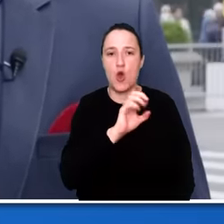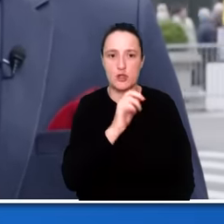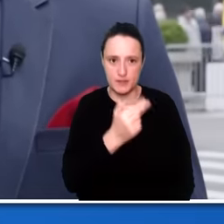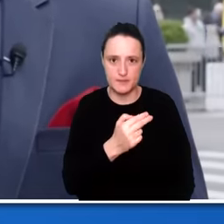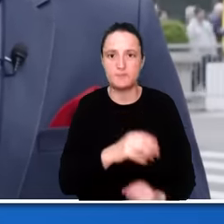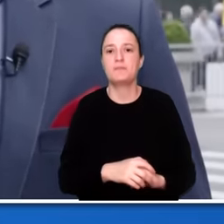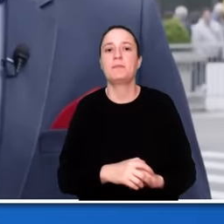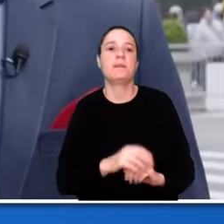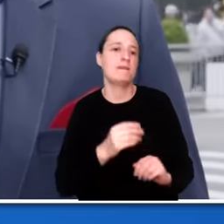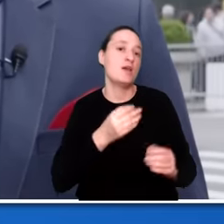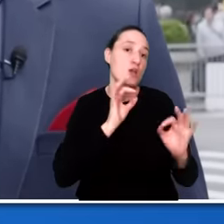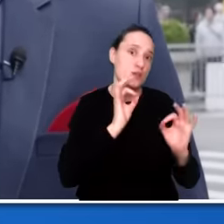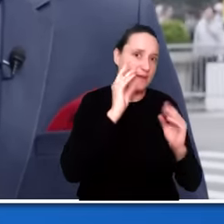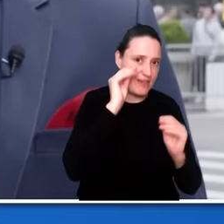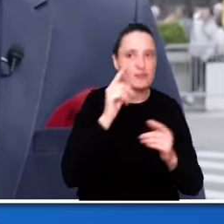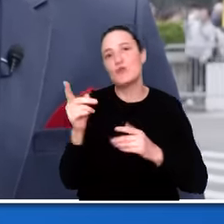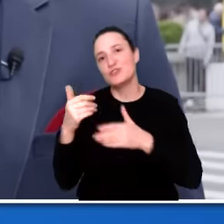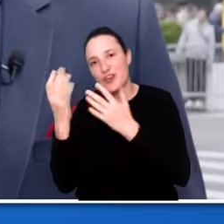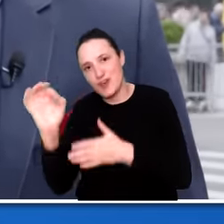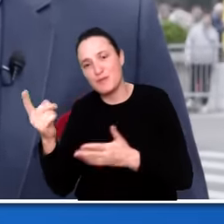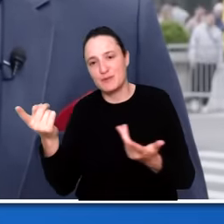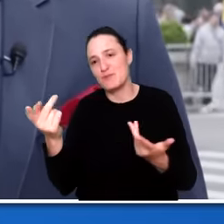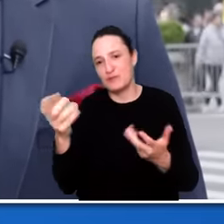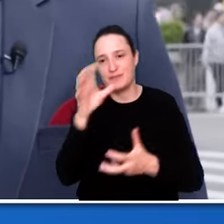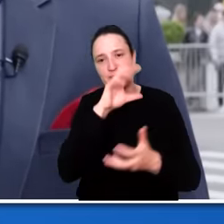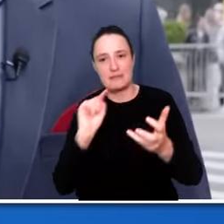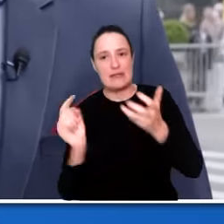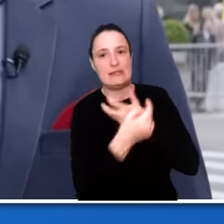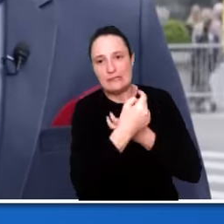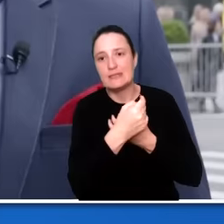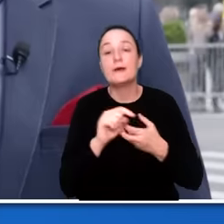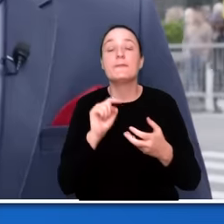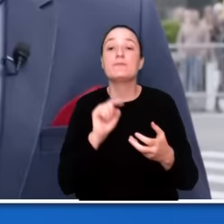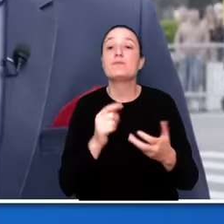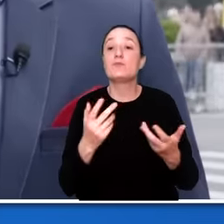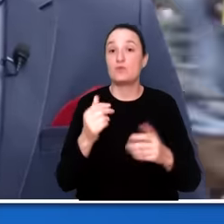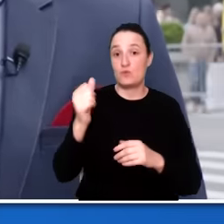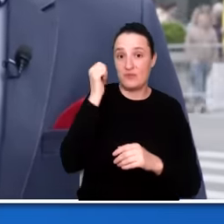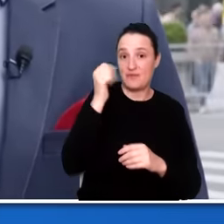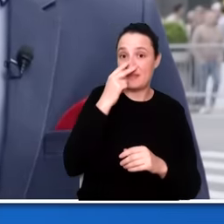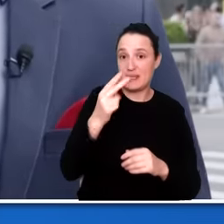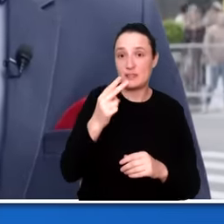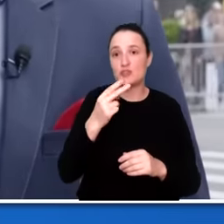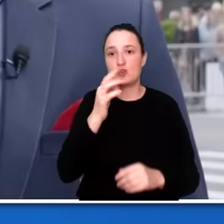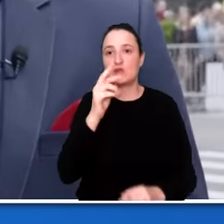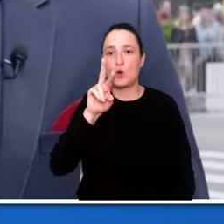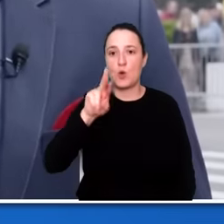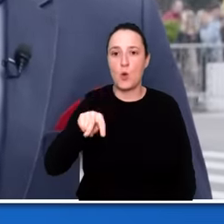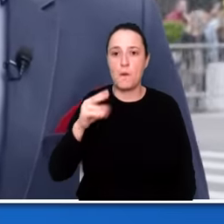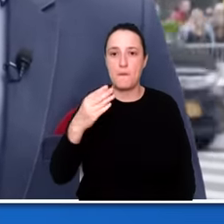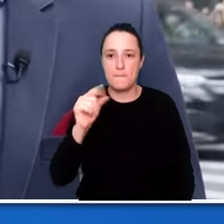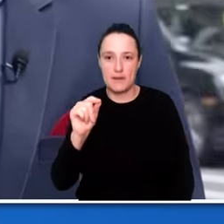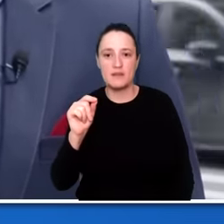tam jest dzień dobry. No właśnie, Trump Tower za Michał. I w perspektywie kilku najbliższych godzin